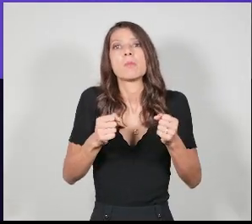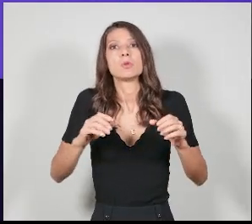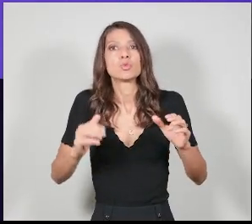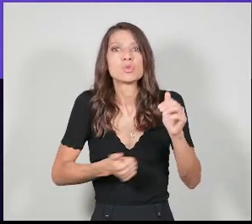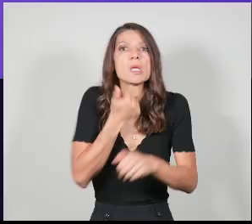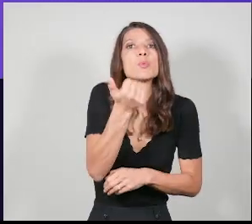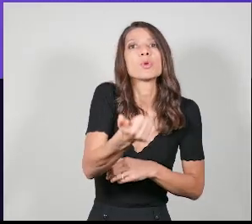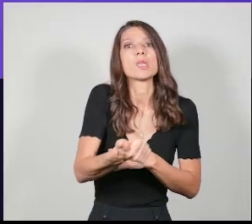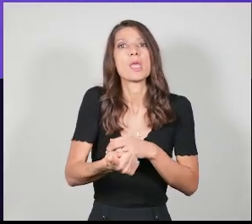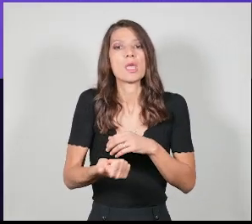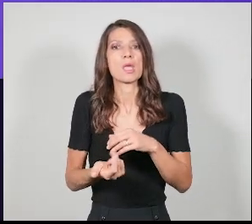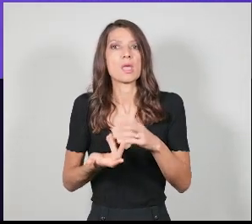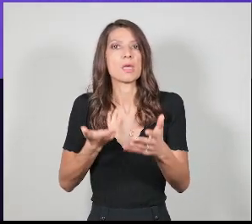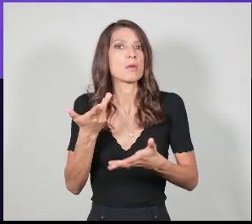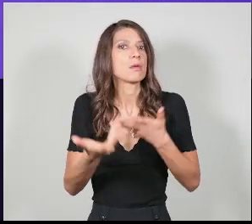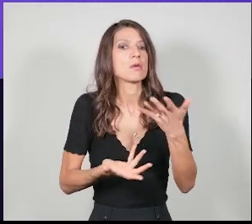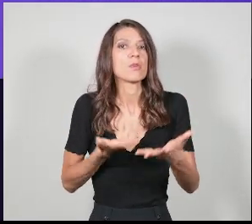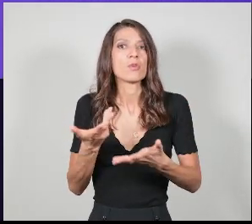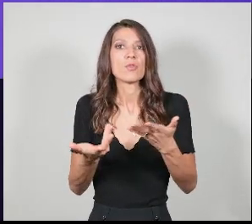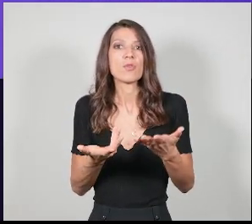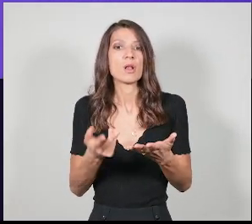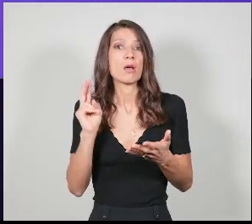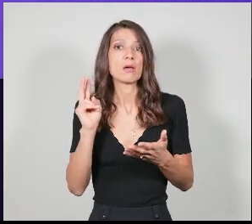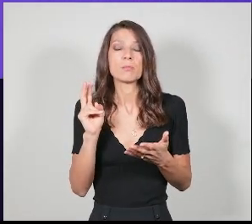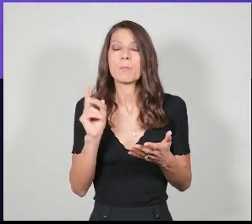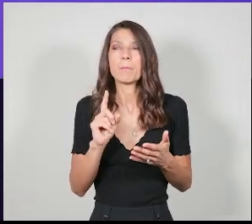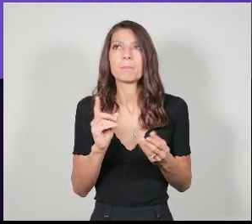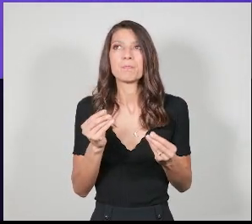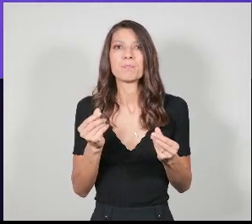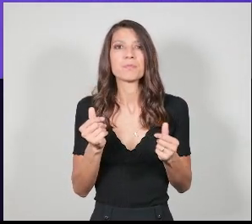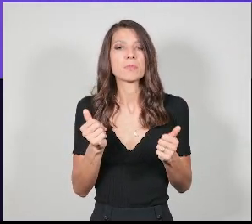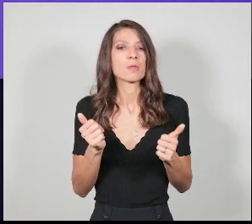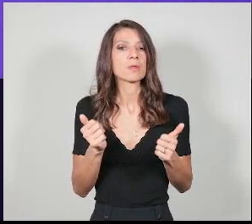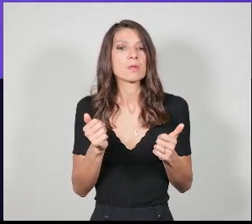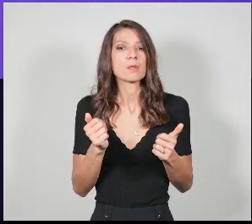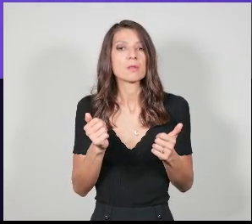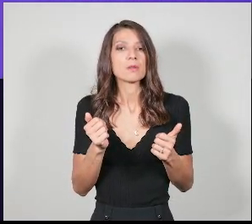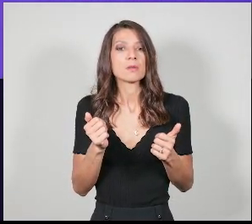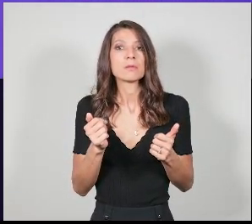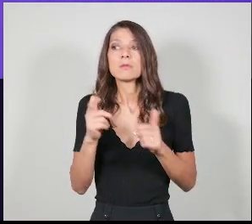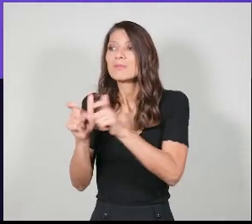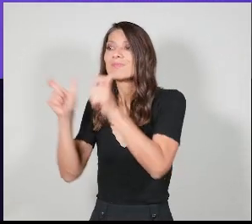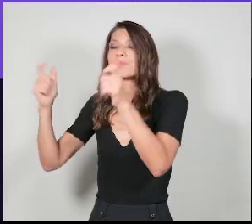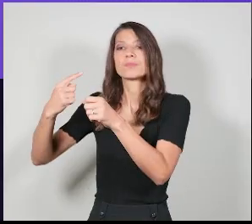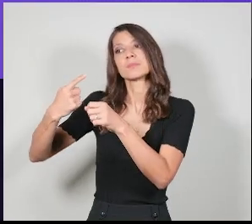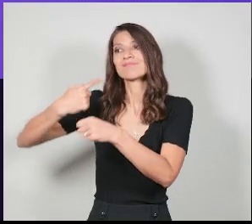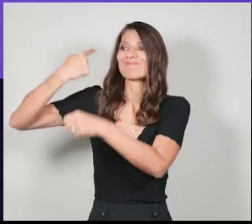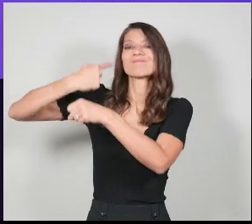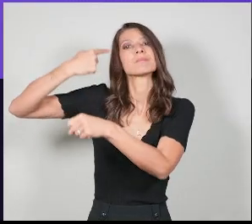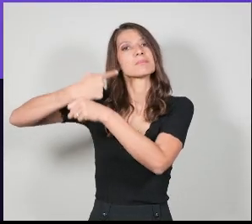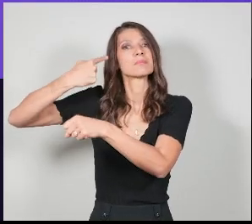qui perdure dans ce domicile, enfin, où on n'est pas soumis au rythme et aux exigences d'une institution qui nous